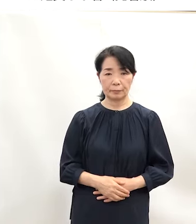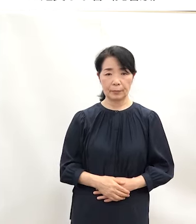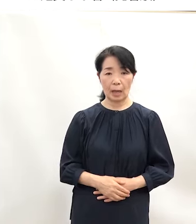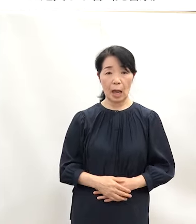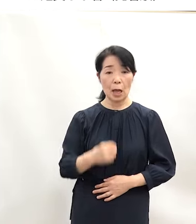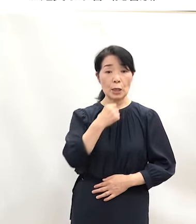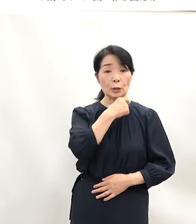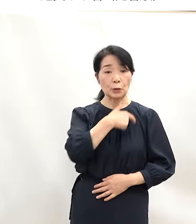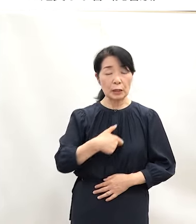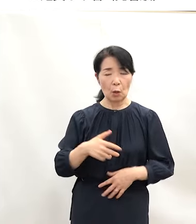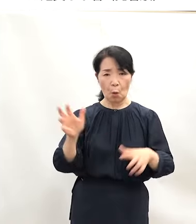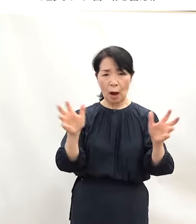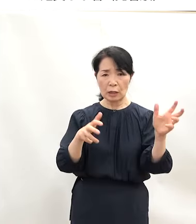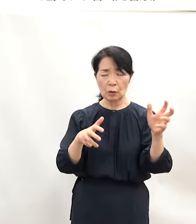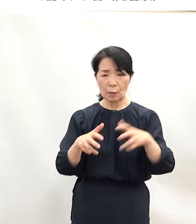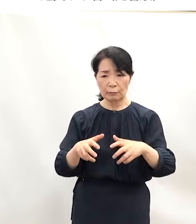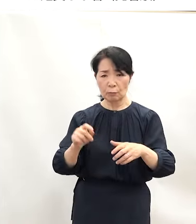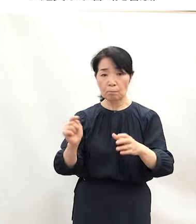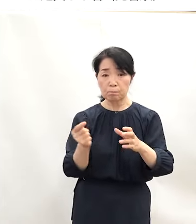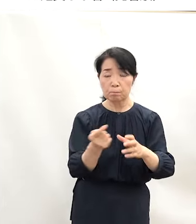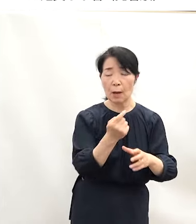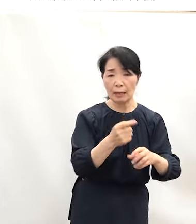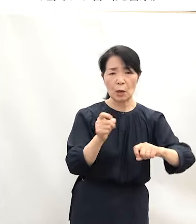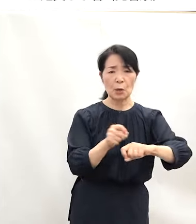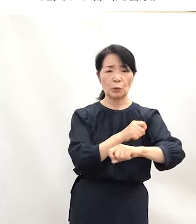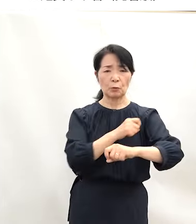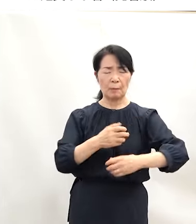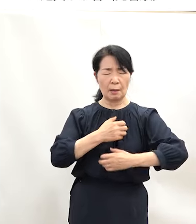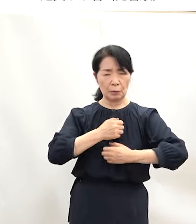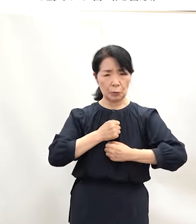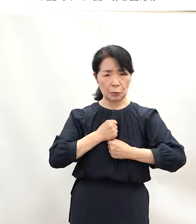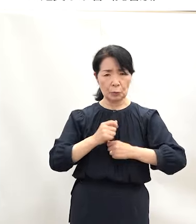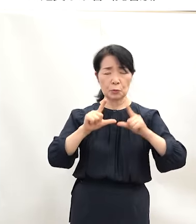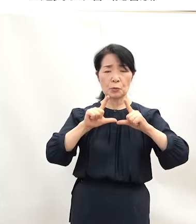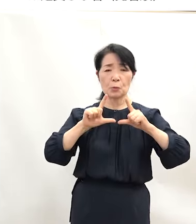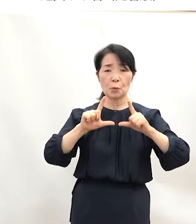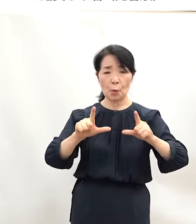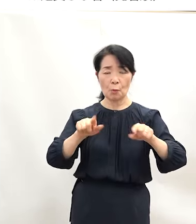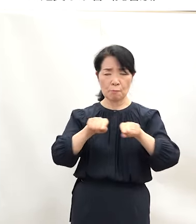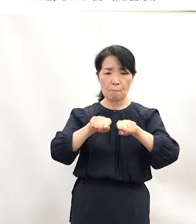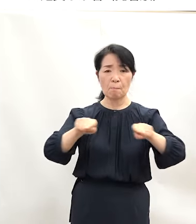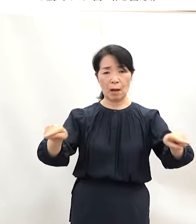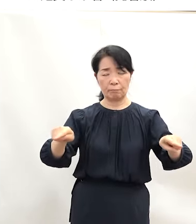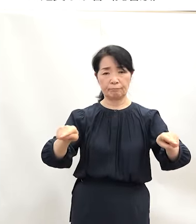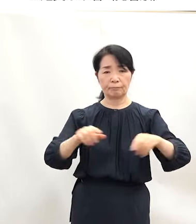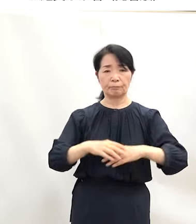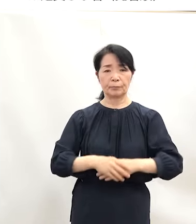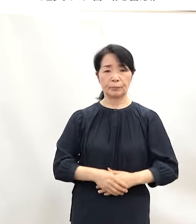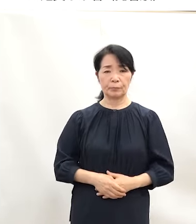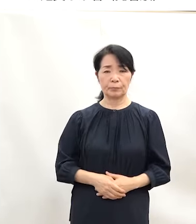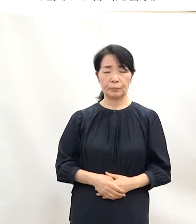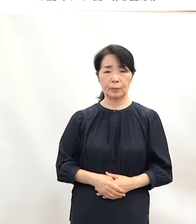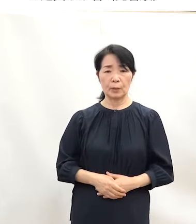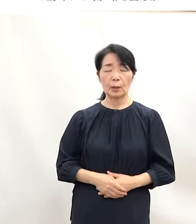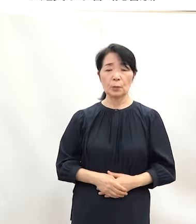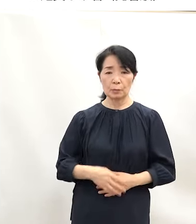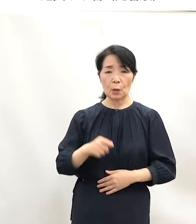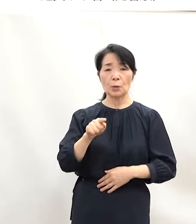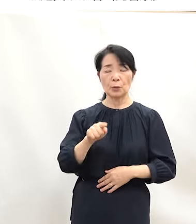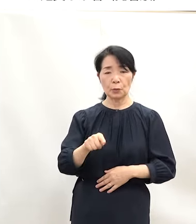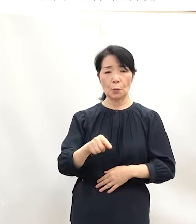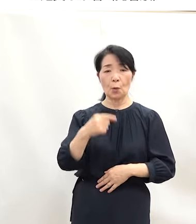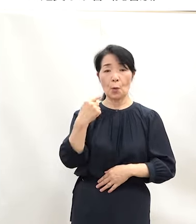月のワグマの出没特別警報が発令中でありまして、クマ防災教室を開催するというものであります。開